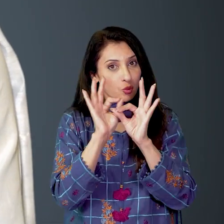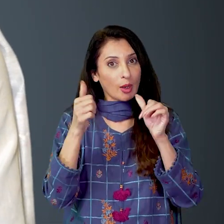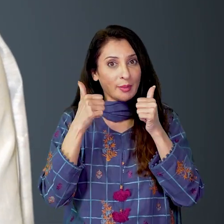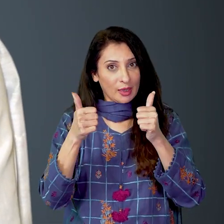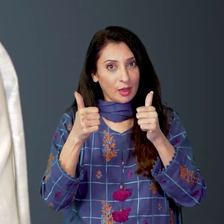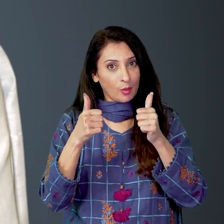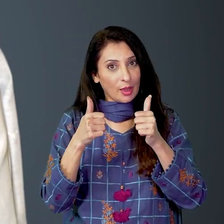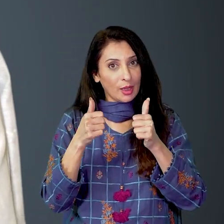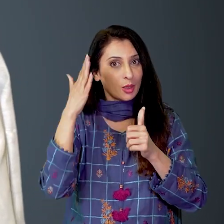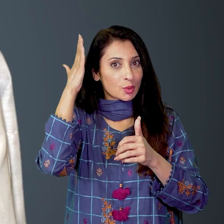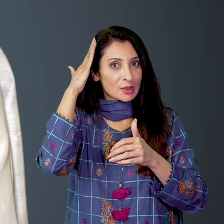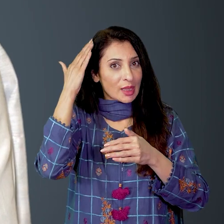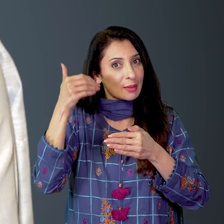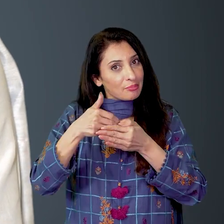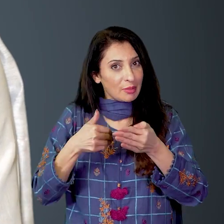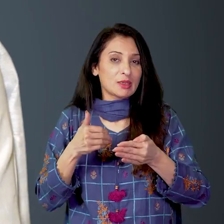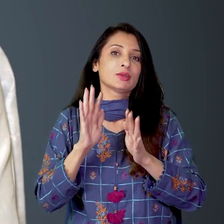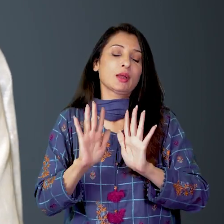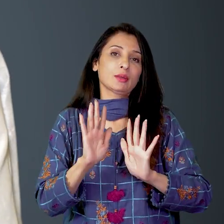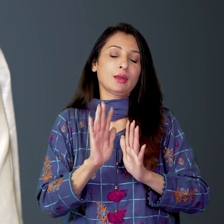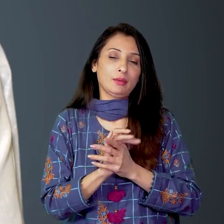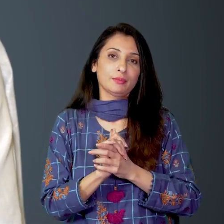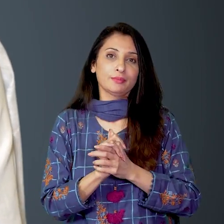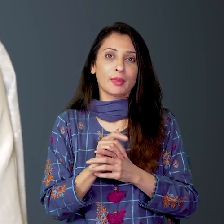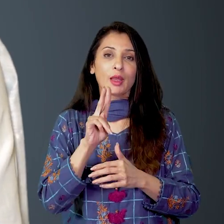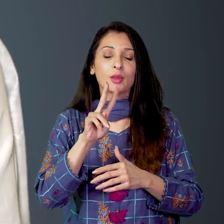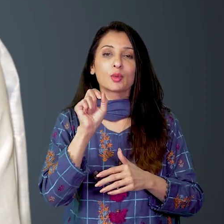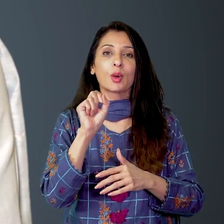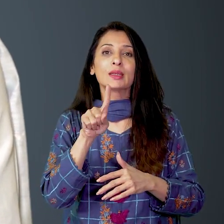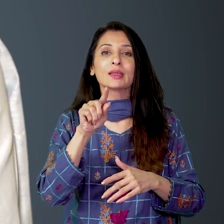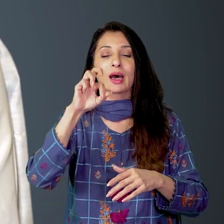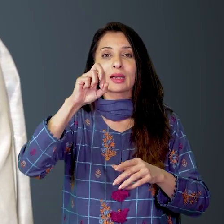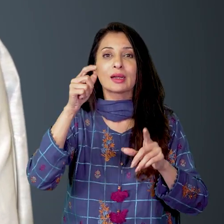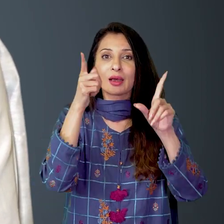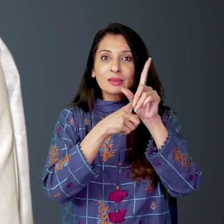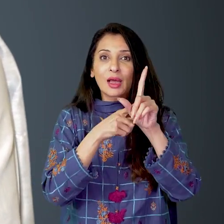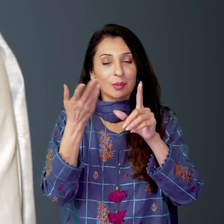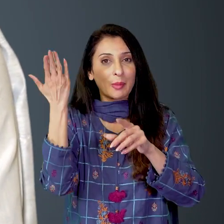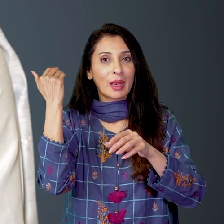था। मैंने मेयो ज्वाइन किया था 2018 में। हमें 3 से